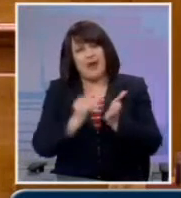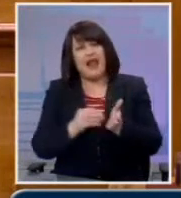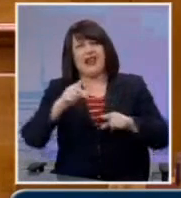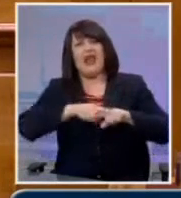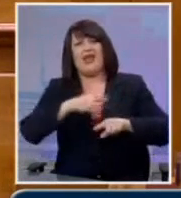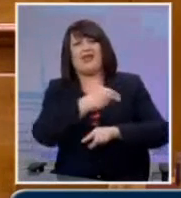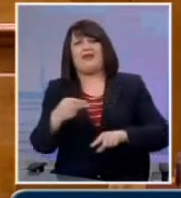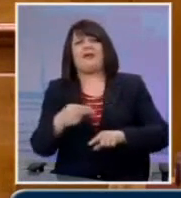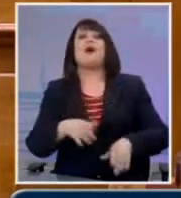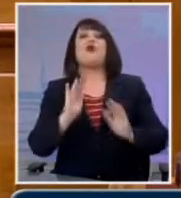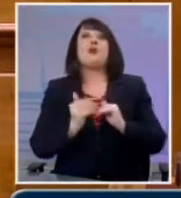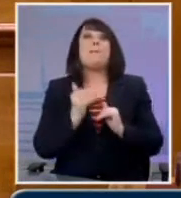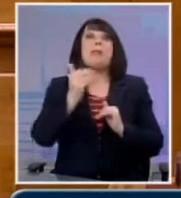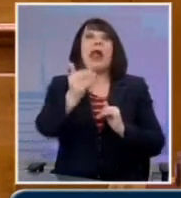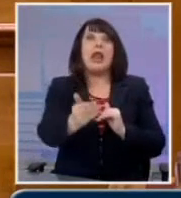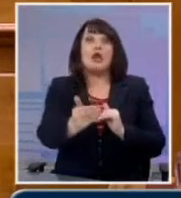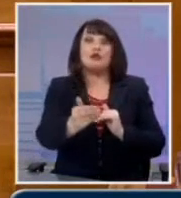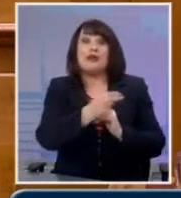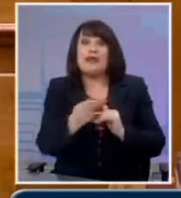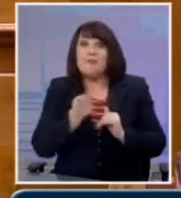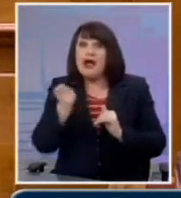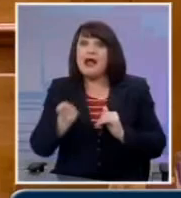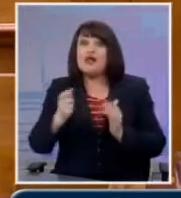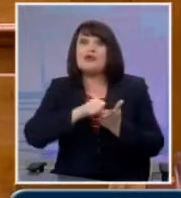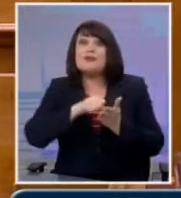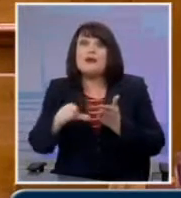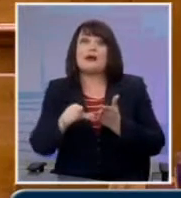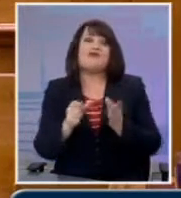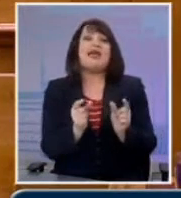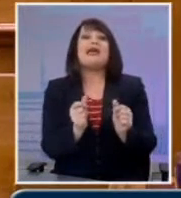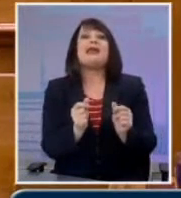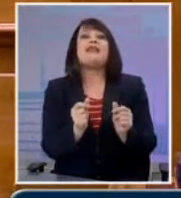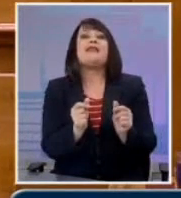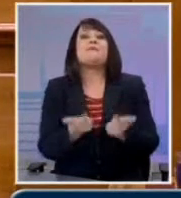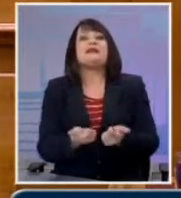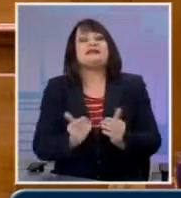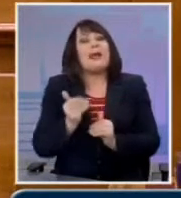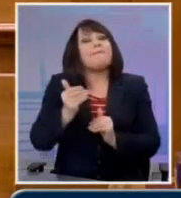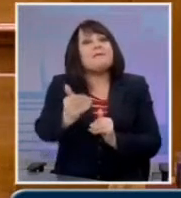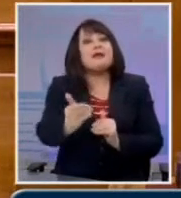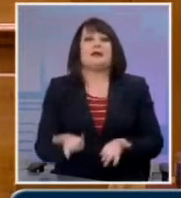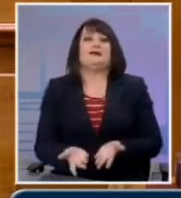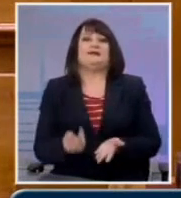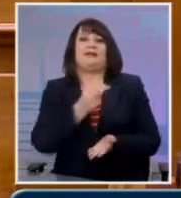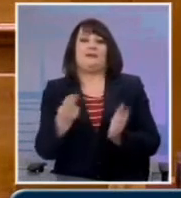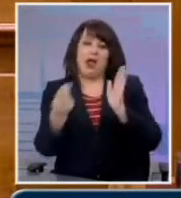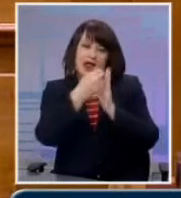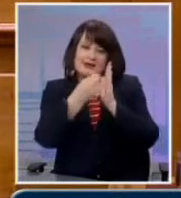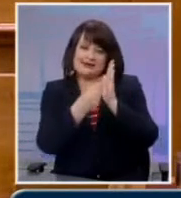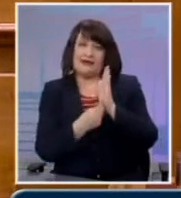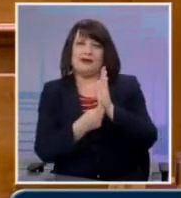με το μέλλον της Ελλάδος και τη διαγραφή του χρέους, τη ρύθμιση του χρέους, την επιμήκυση του χρέους.